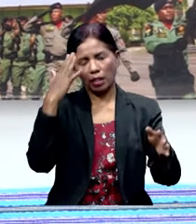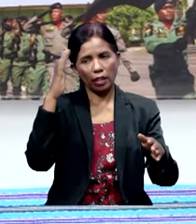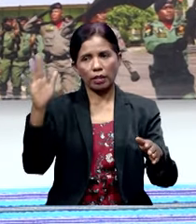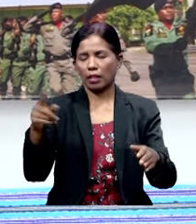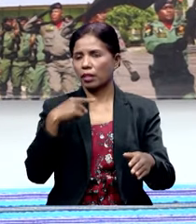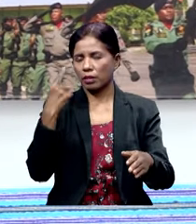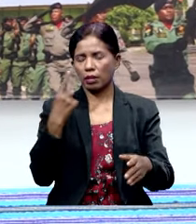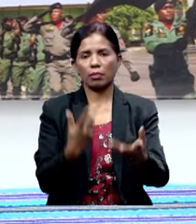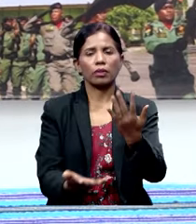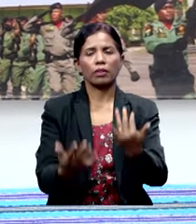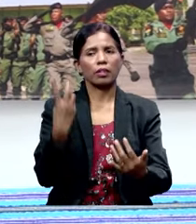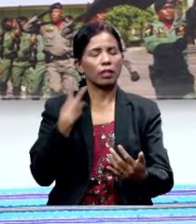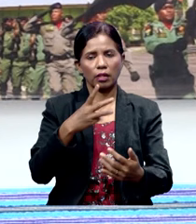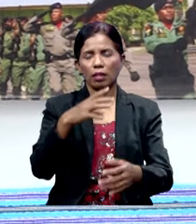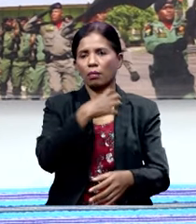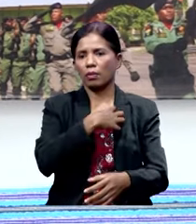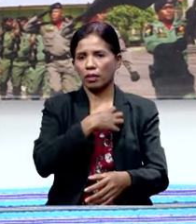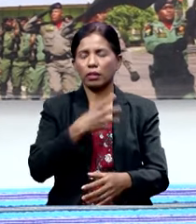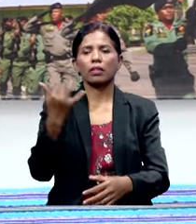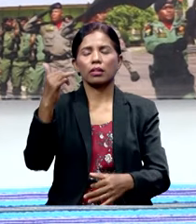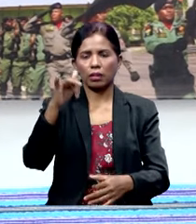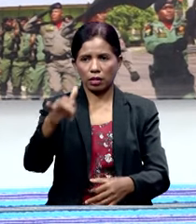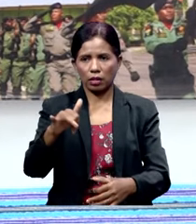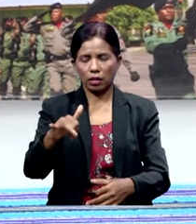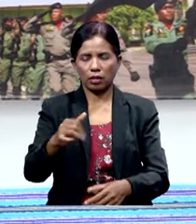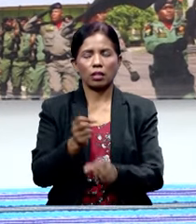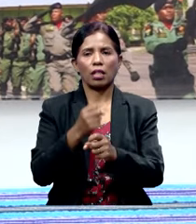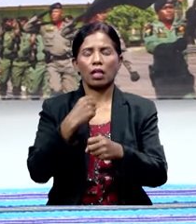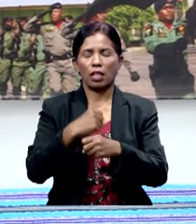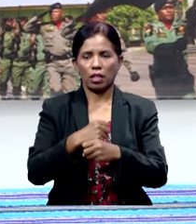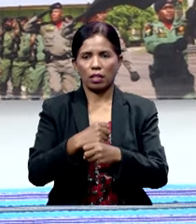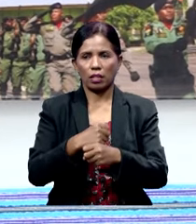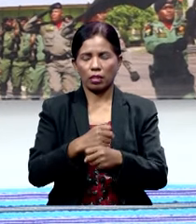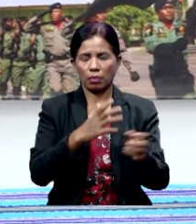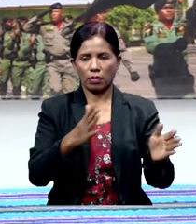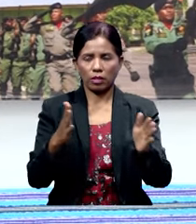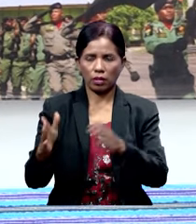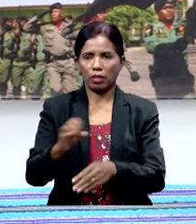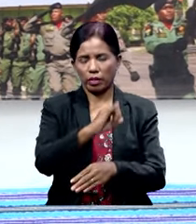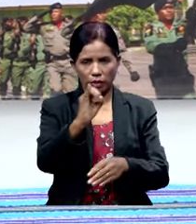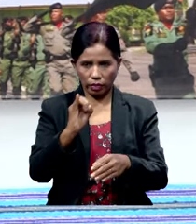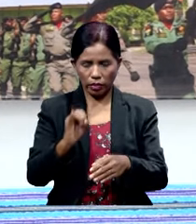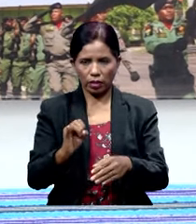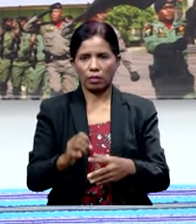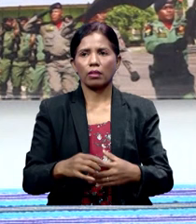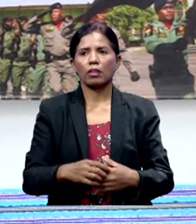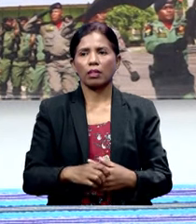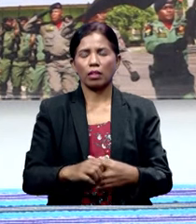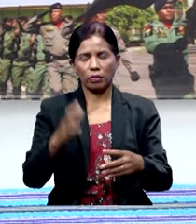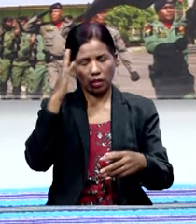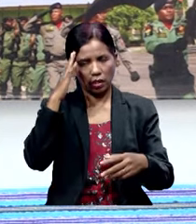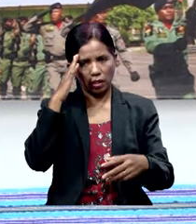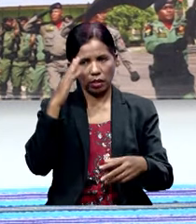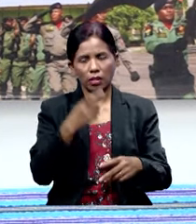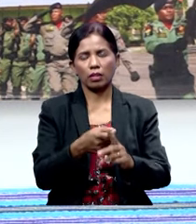maksunu tamane makita nia polisi sira se halo hela proses identifikasan atau ten lo satu